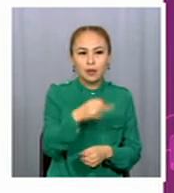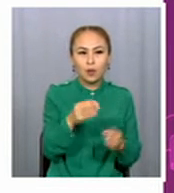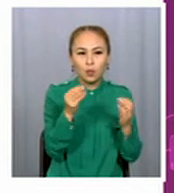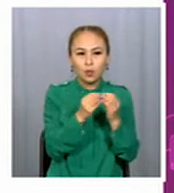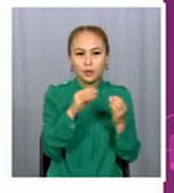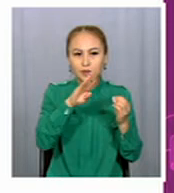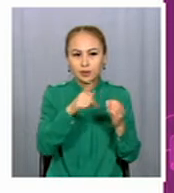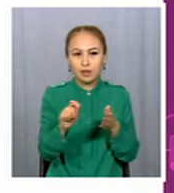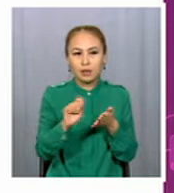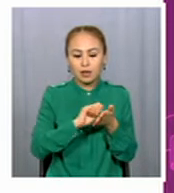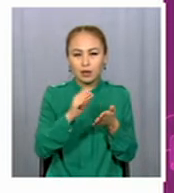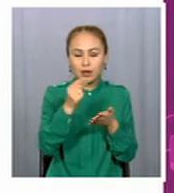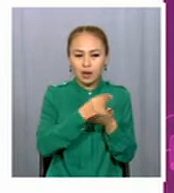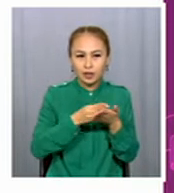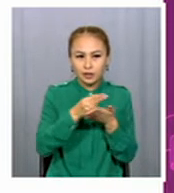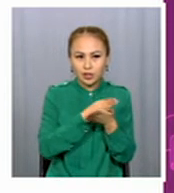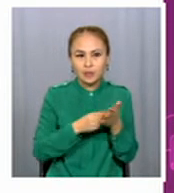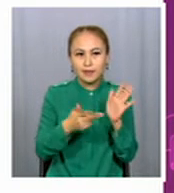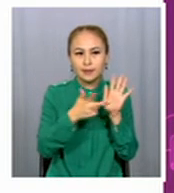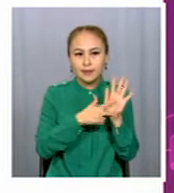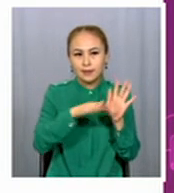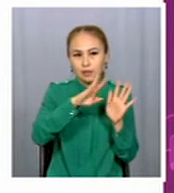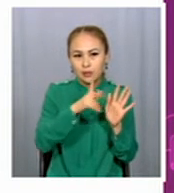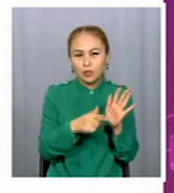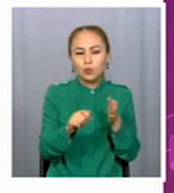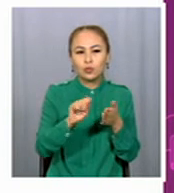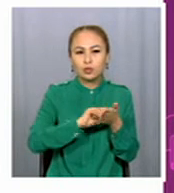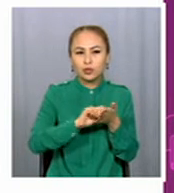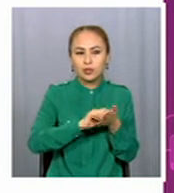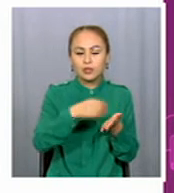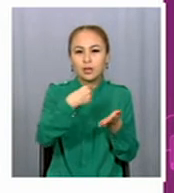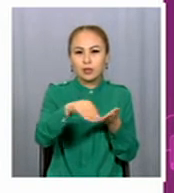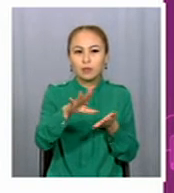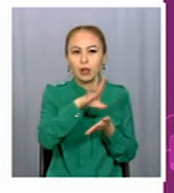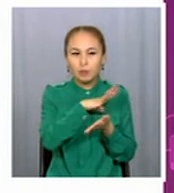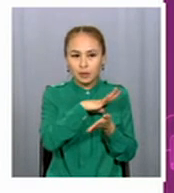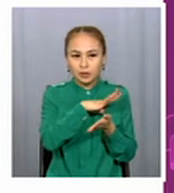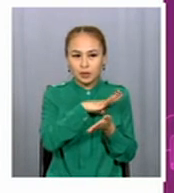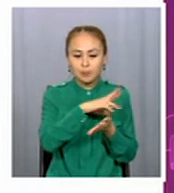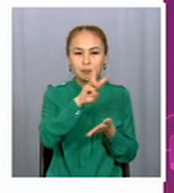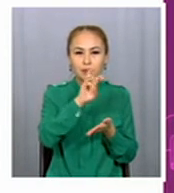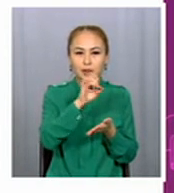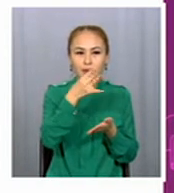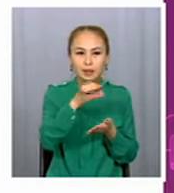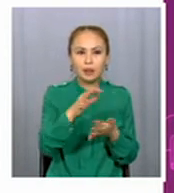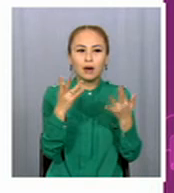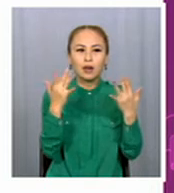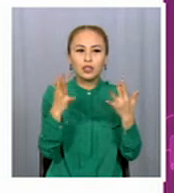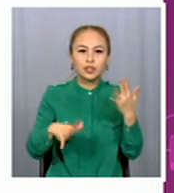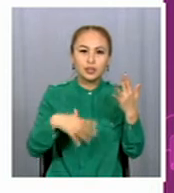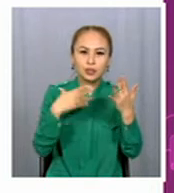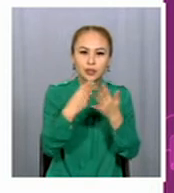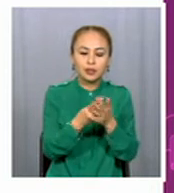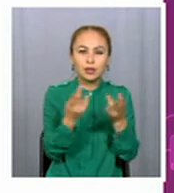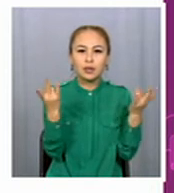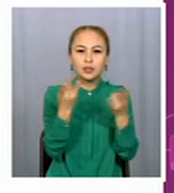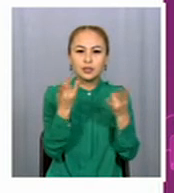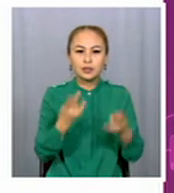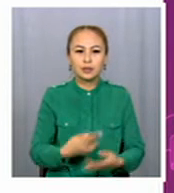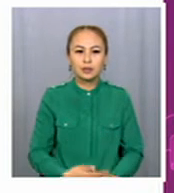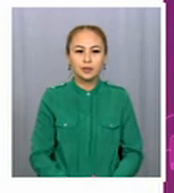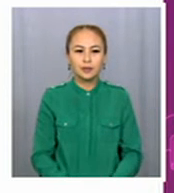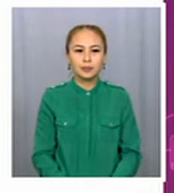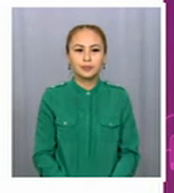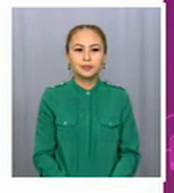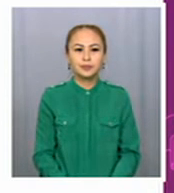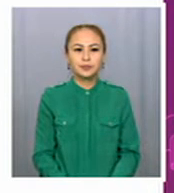теңгелік қарындаш және 8 теңгелік өшіргіш сатып алмақшы. Мерейге қанша теңге қажет? Есептің